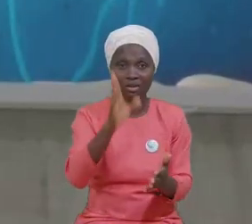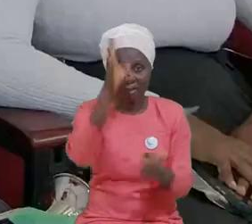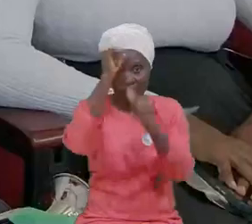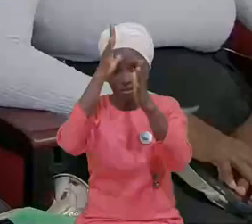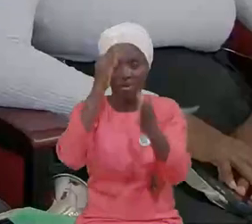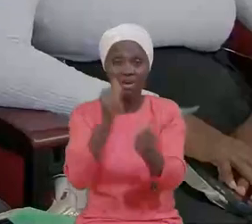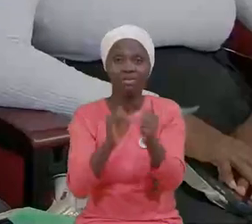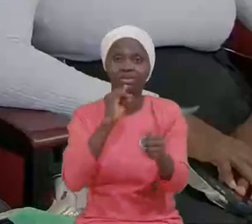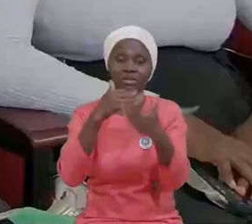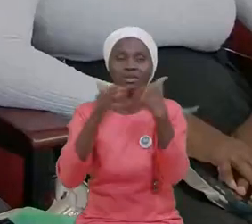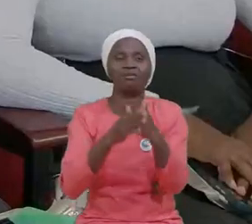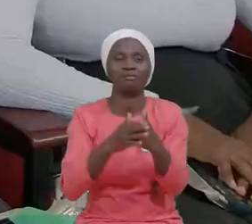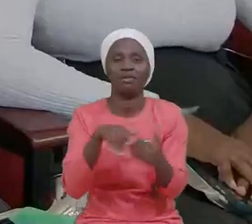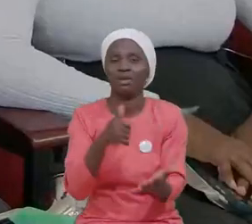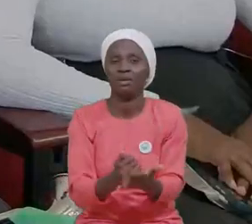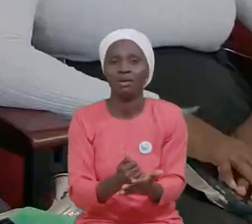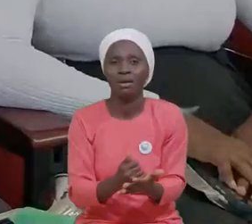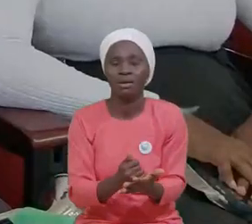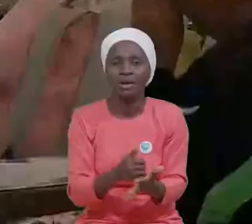cieux. Amen.